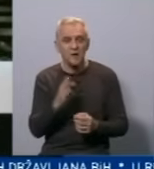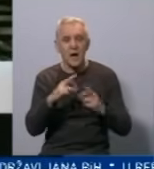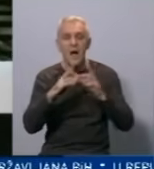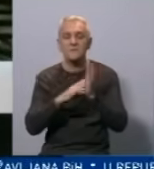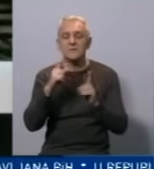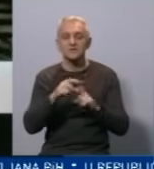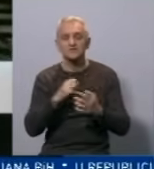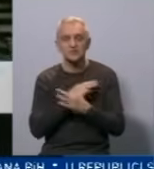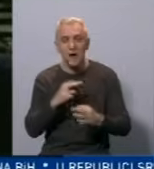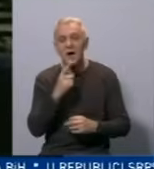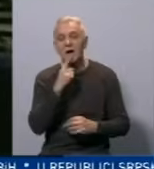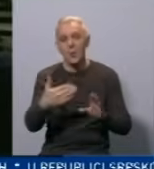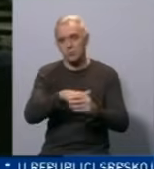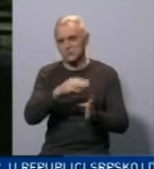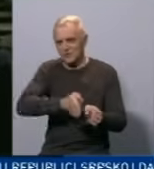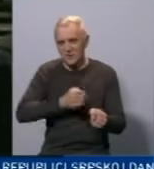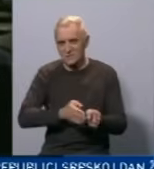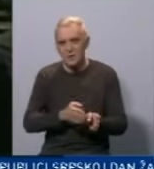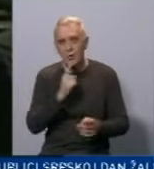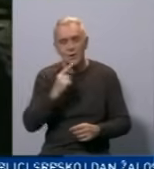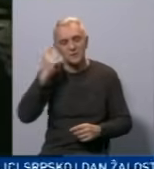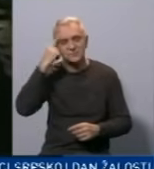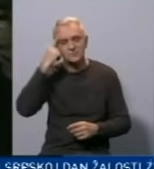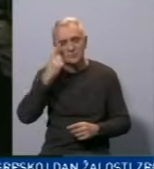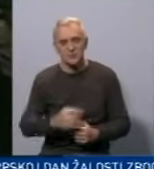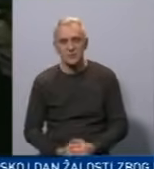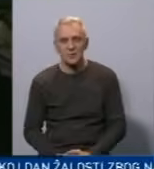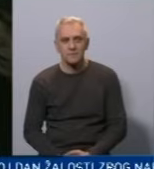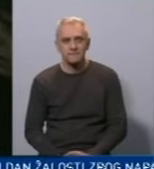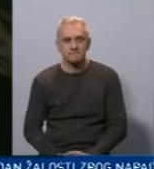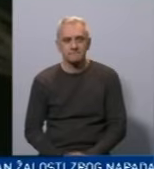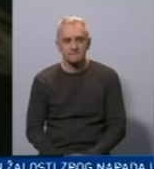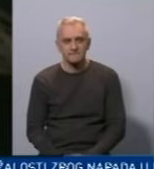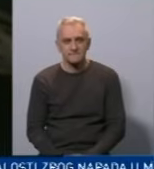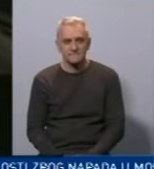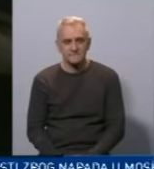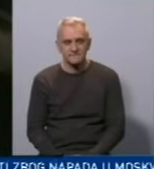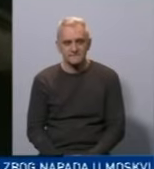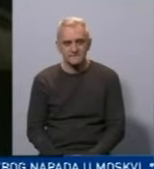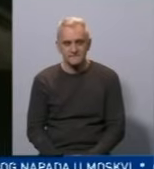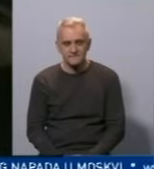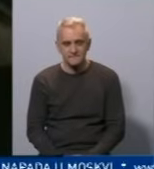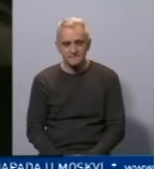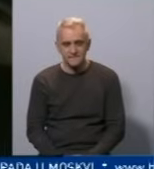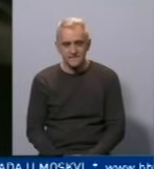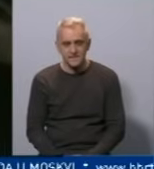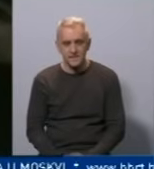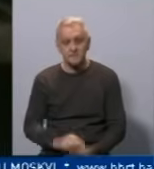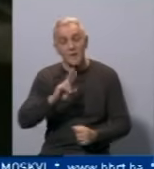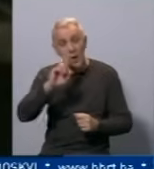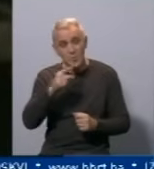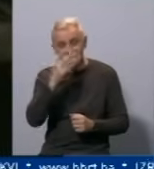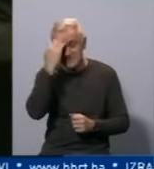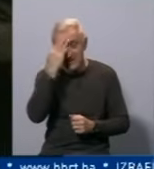uposlenika željeznice kojeg je spominjao u otkupu sirove kože. A mora li se bolan sanjat ono